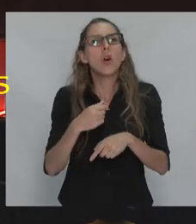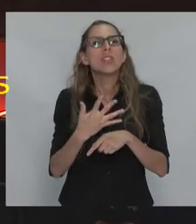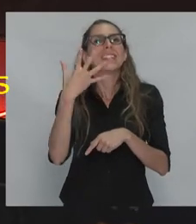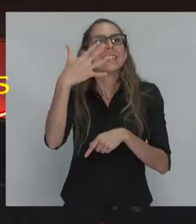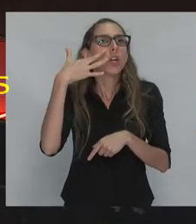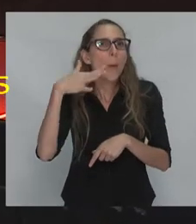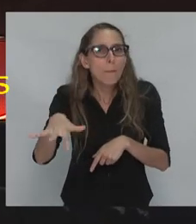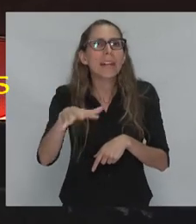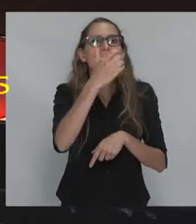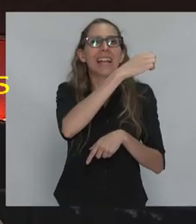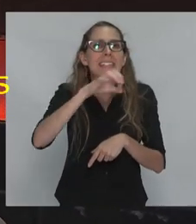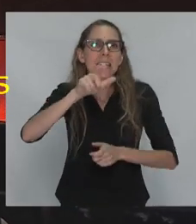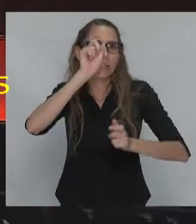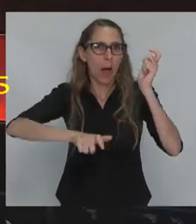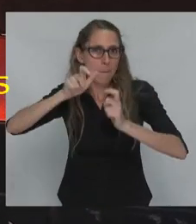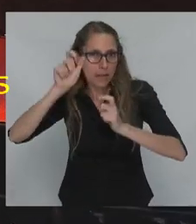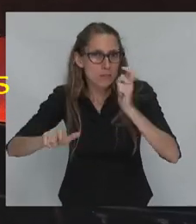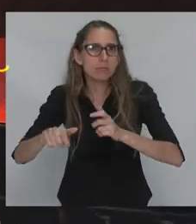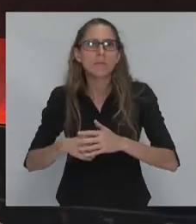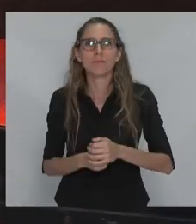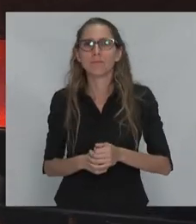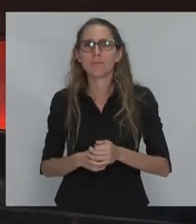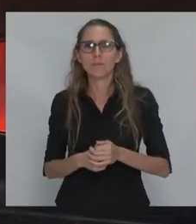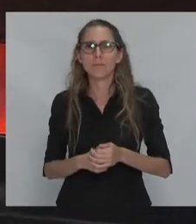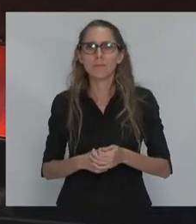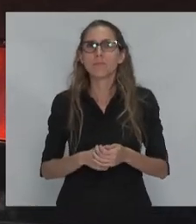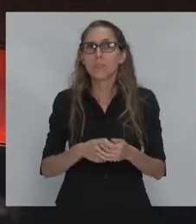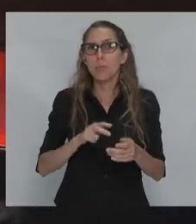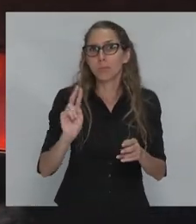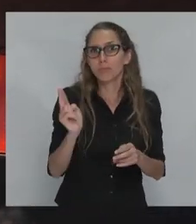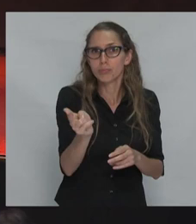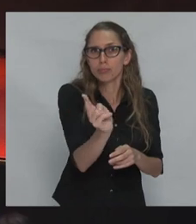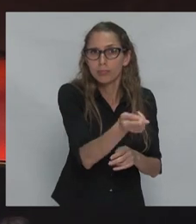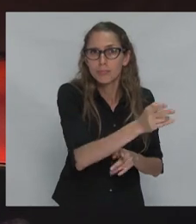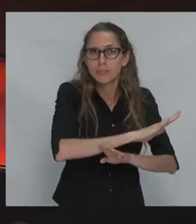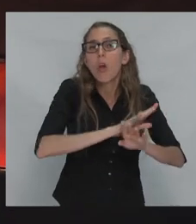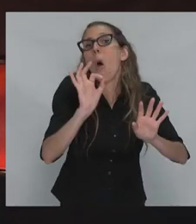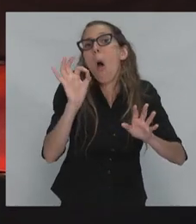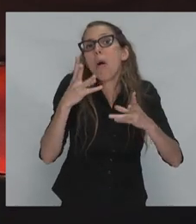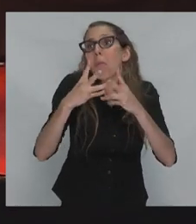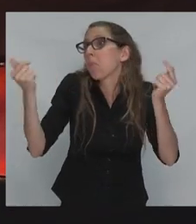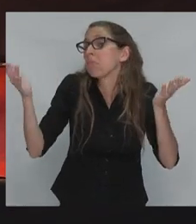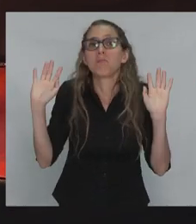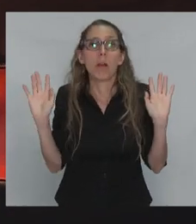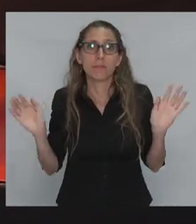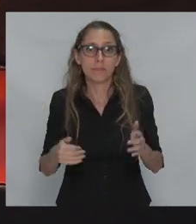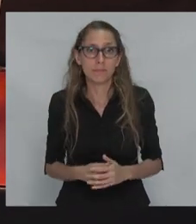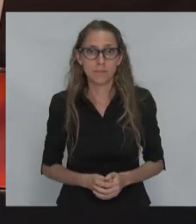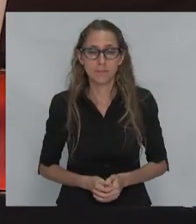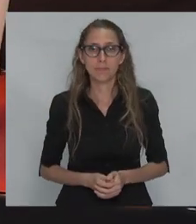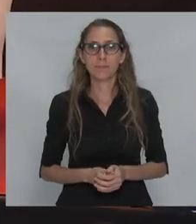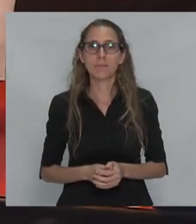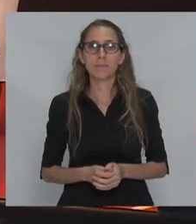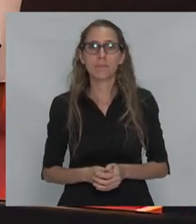5 600 personnes massacrées ou disparues. Disparues, c'est-à-dire qui ont été emportées dans des camions de l'armée israélienne dont nous n'avons